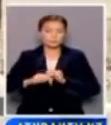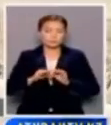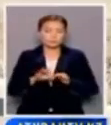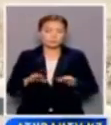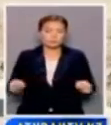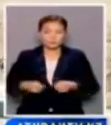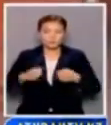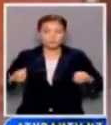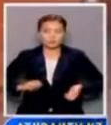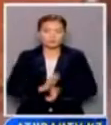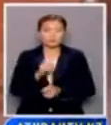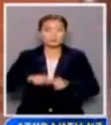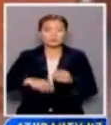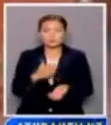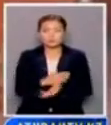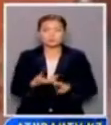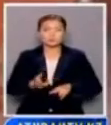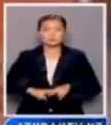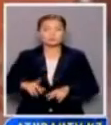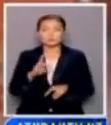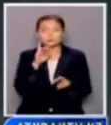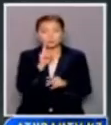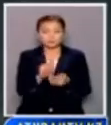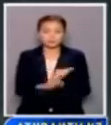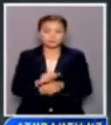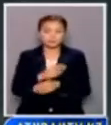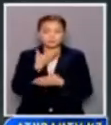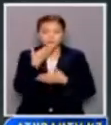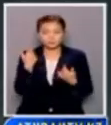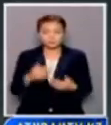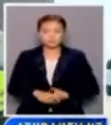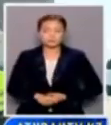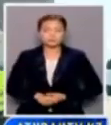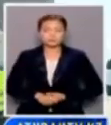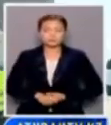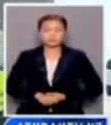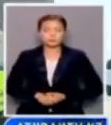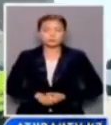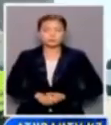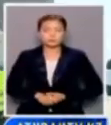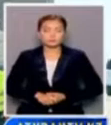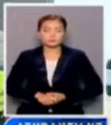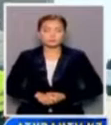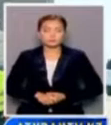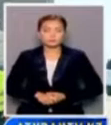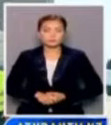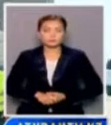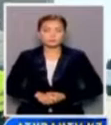ені тығыздылығы тексерілді. Алайда ешқандай олқылықтар тіркелген жоқ. Енді Ғабдиев көшесінде жүргізіліп